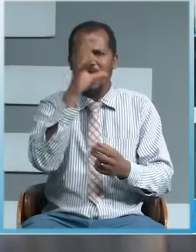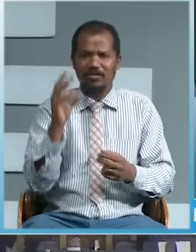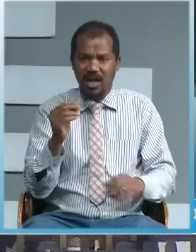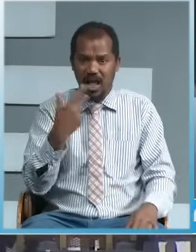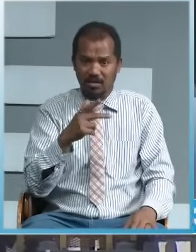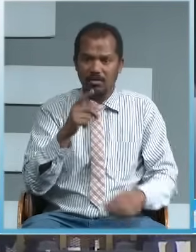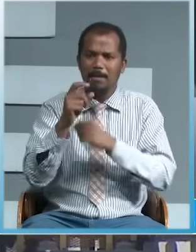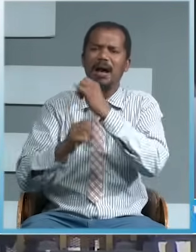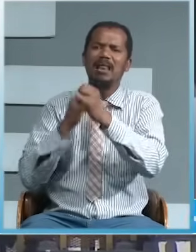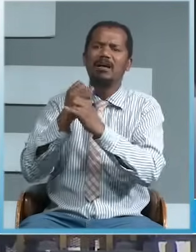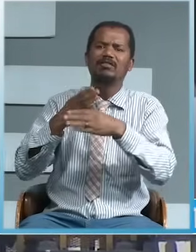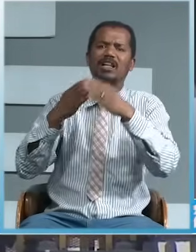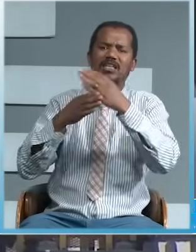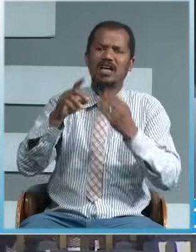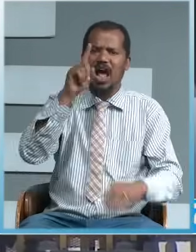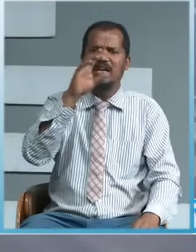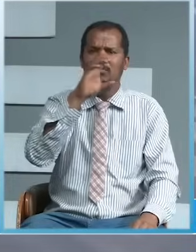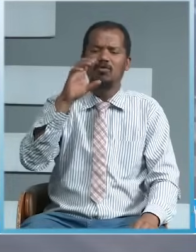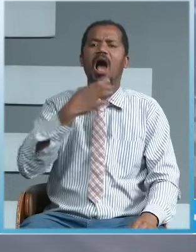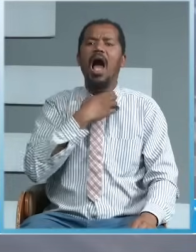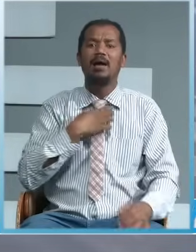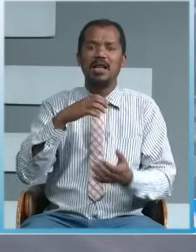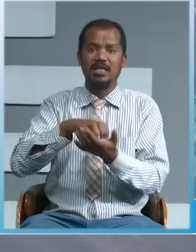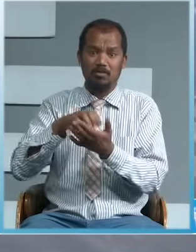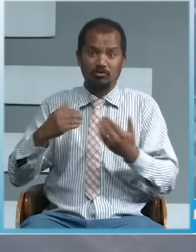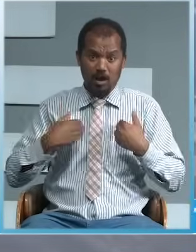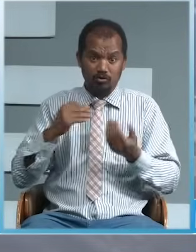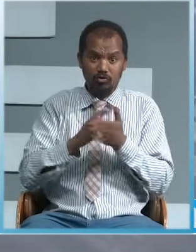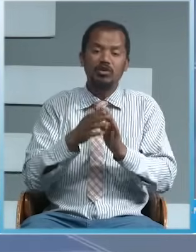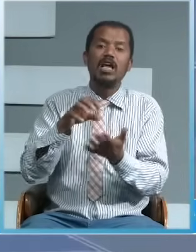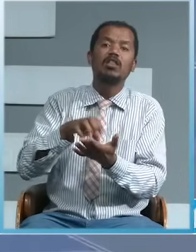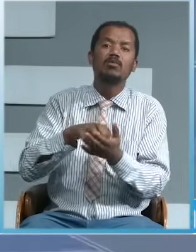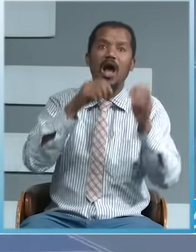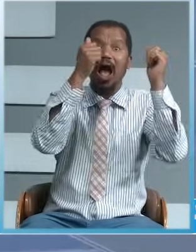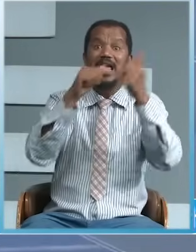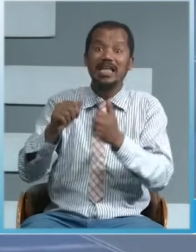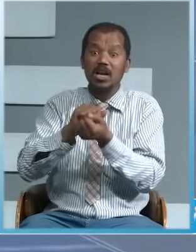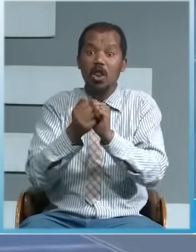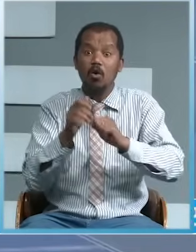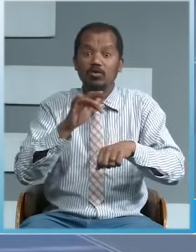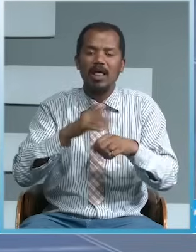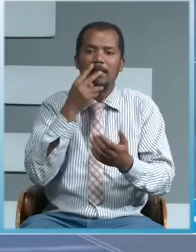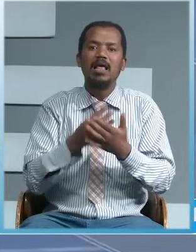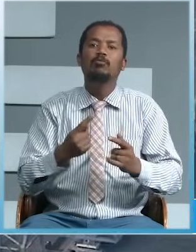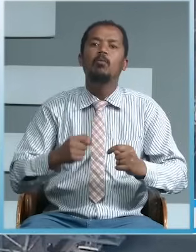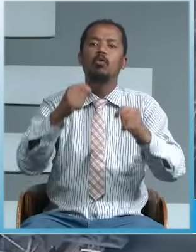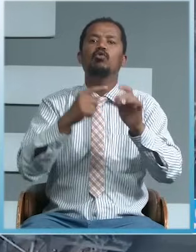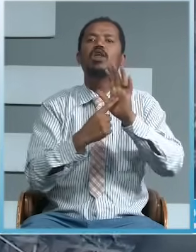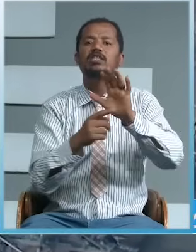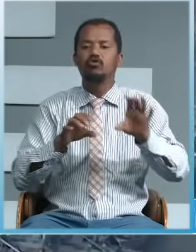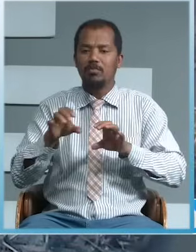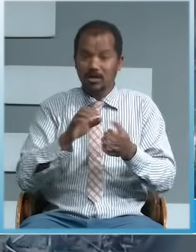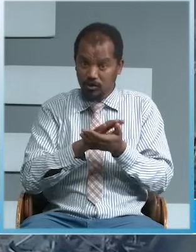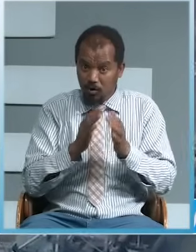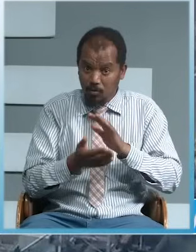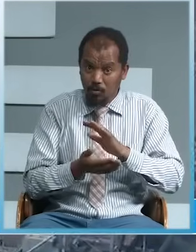በአፍሪካ 13 በዓለም አቀፍ ደረጃ ደግሞ 100 አባል ከተሞች ያሉት ሲሆን ከተሞቹ አየር ንብረት ለውጥ ላይ መልካም ተሞክሮ እንዲያሳዩ